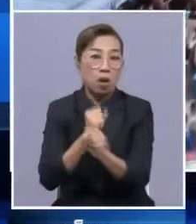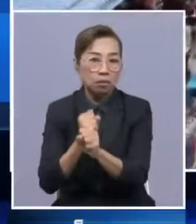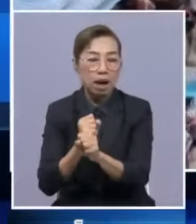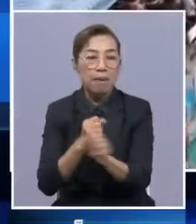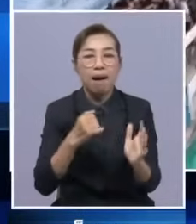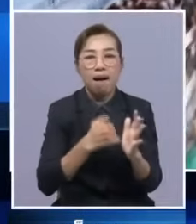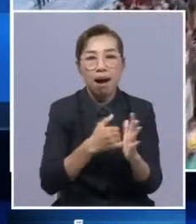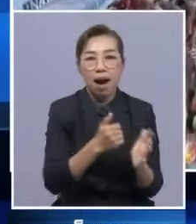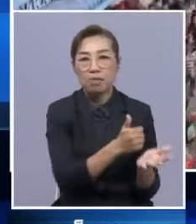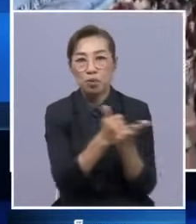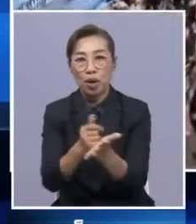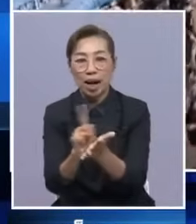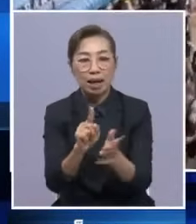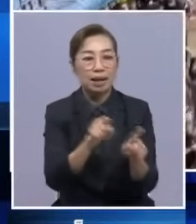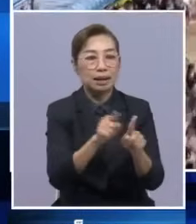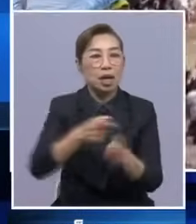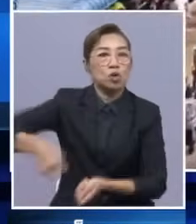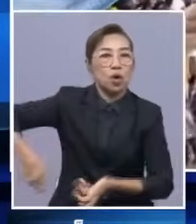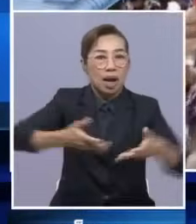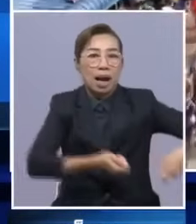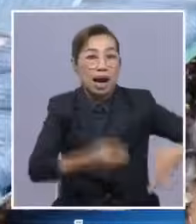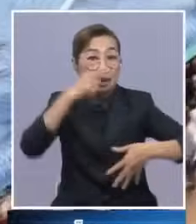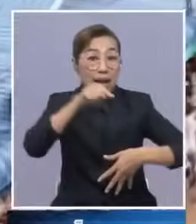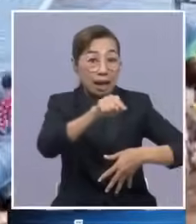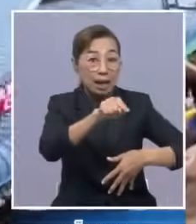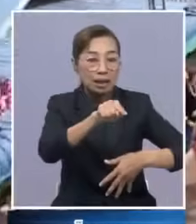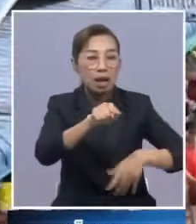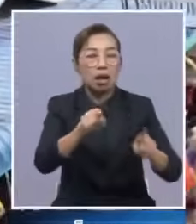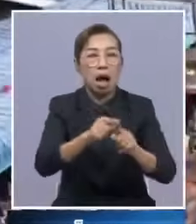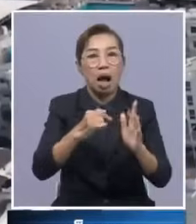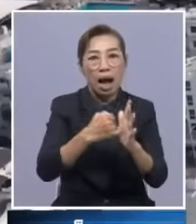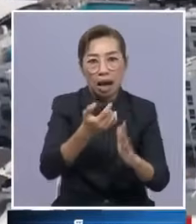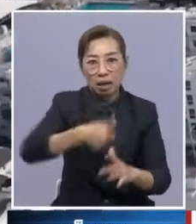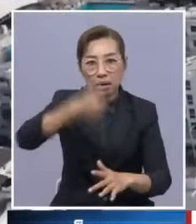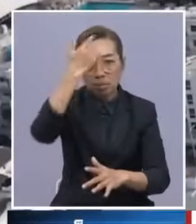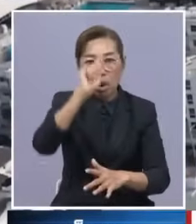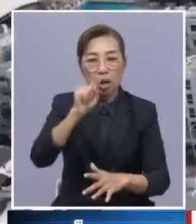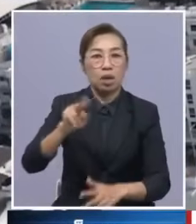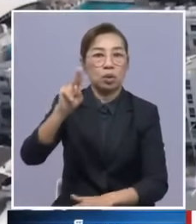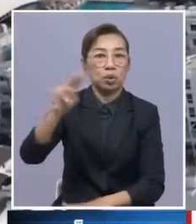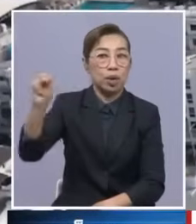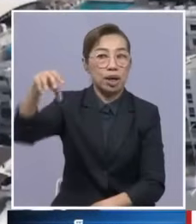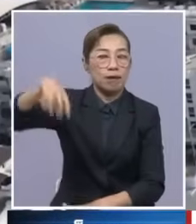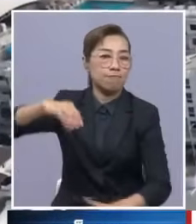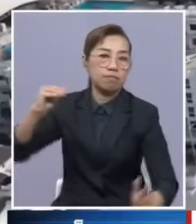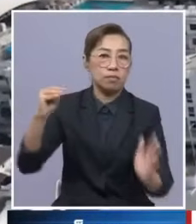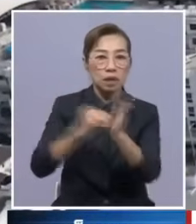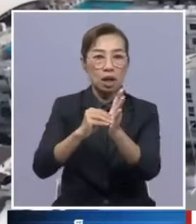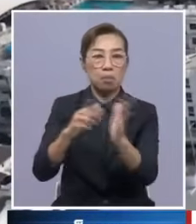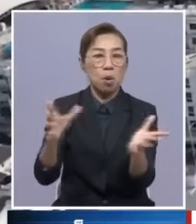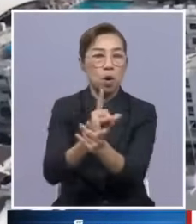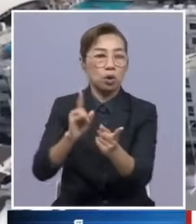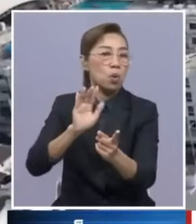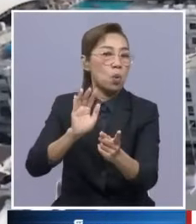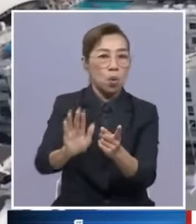านง่ายขึ้นก็คือเทศกาลสงกรานต์บ้านเรายูเนสโกเขาขึ้นให้เป็นมรดกทางวัฒนธรรมของมนุษยชาติน ะ